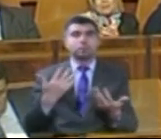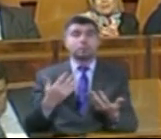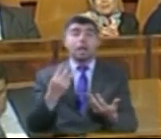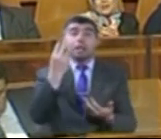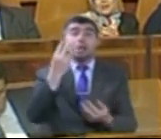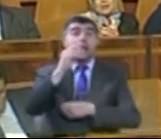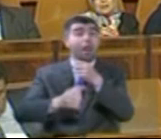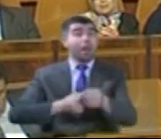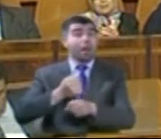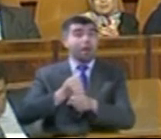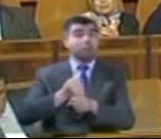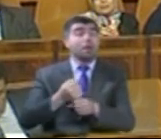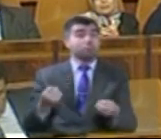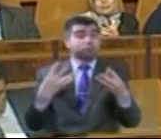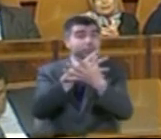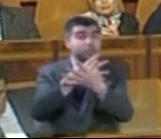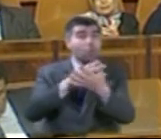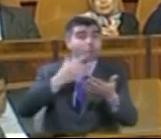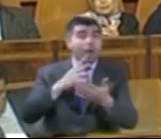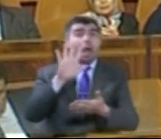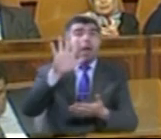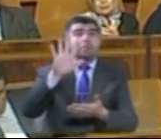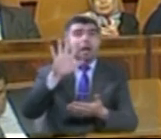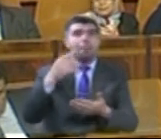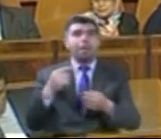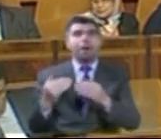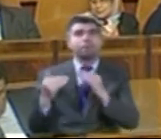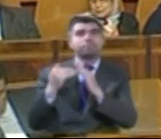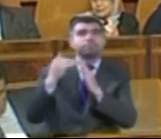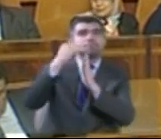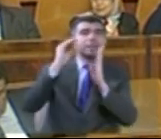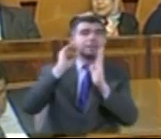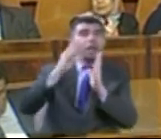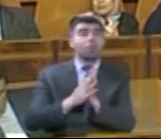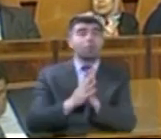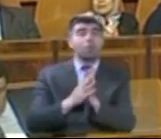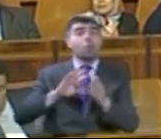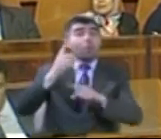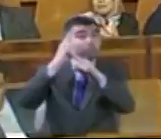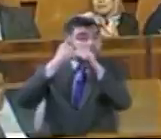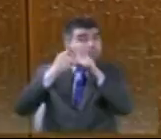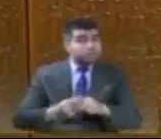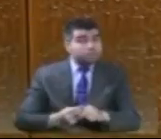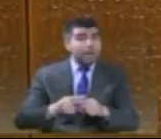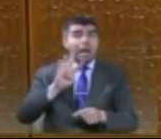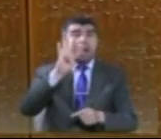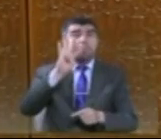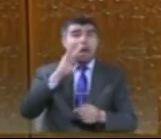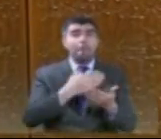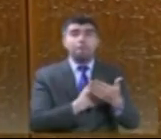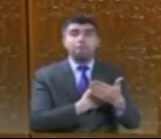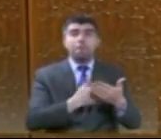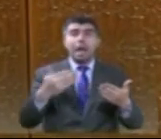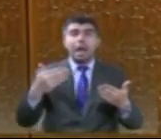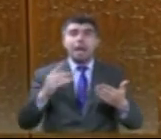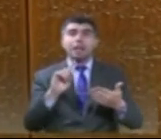سنوات كسبنا في جودة الطرق 5 ديال النقاط. طبيعي الإمكانية المالية يعني بالنسبة للطرق 4 مليار و900